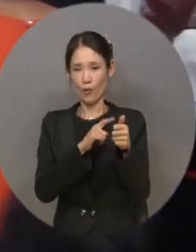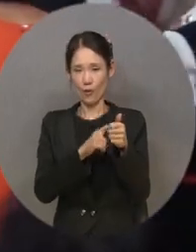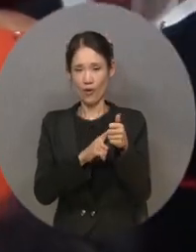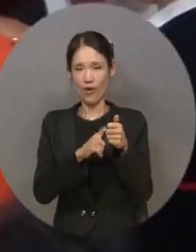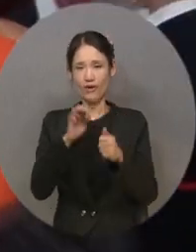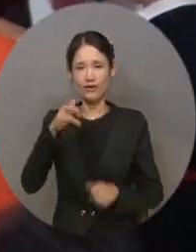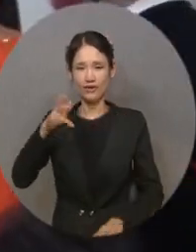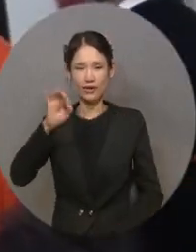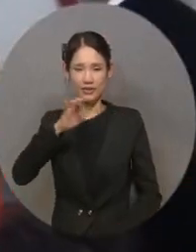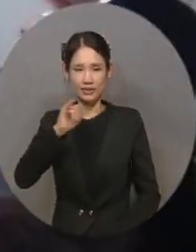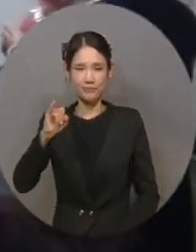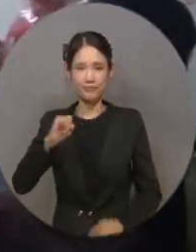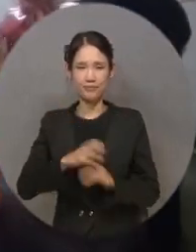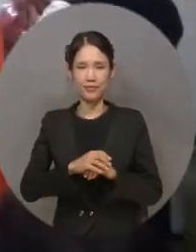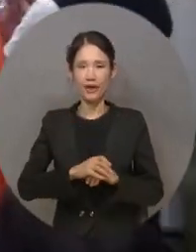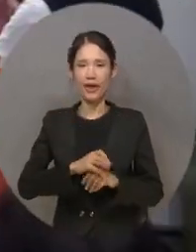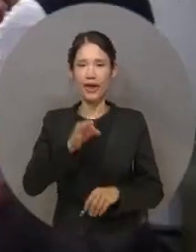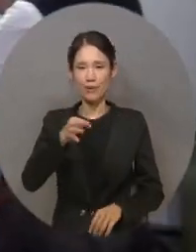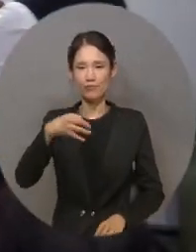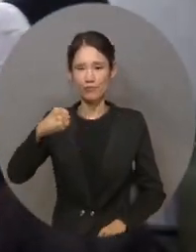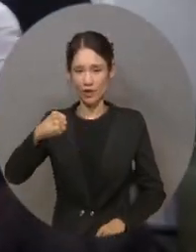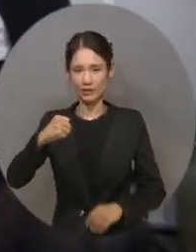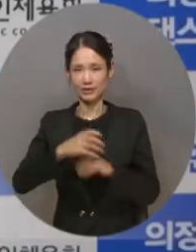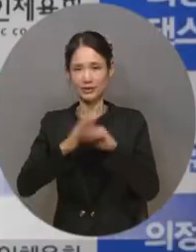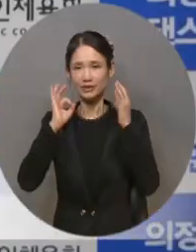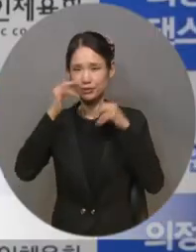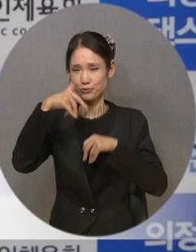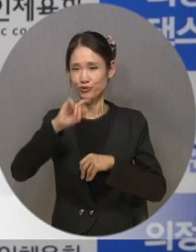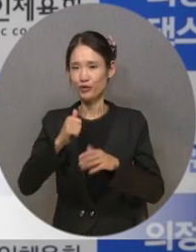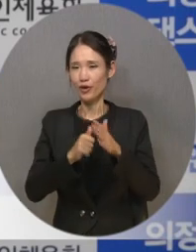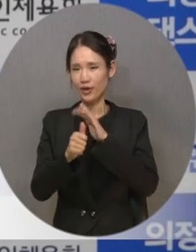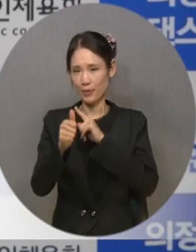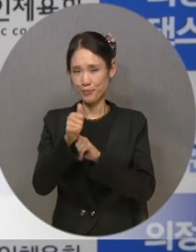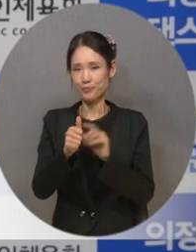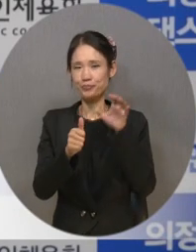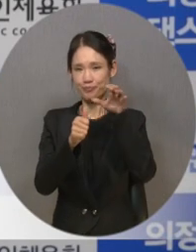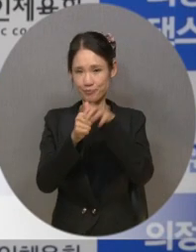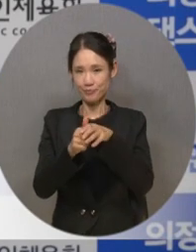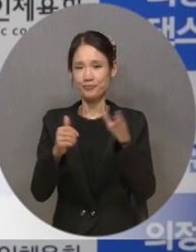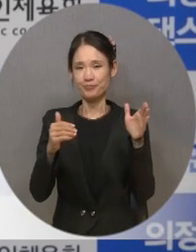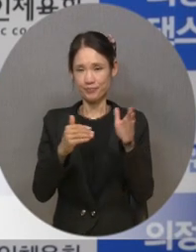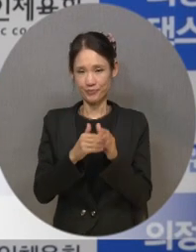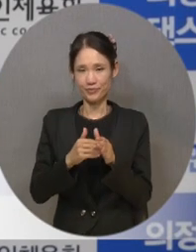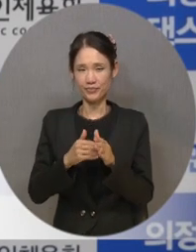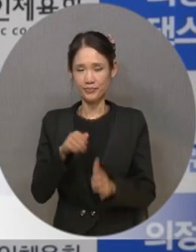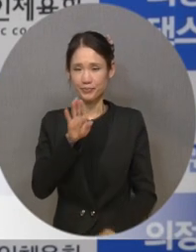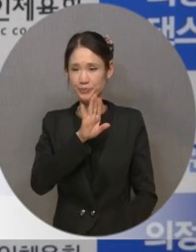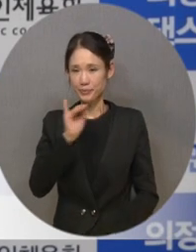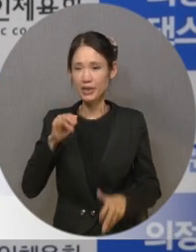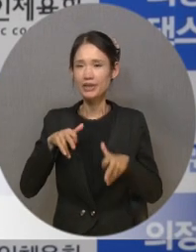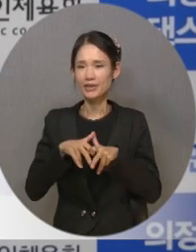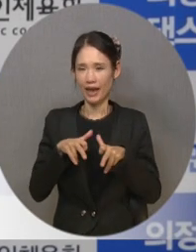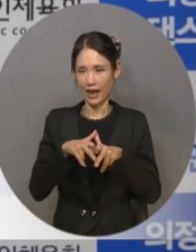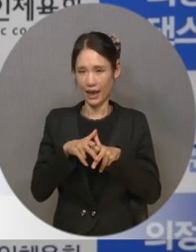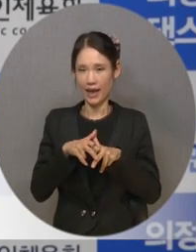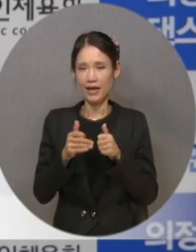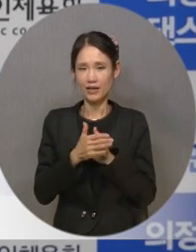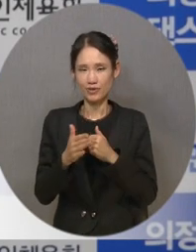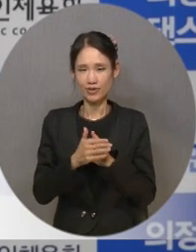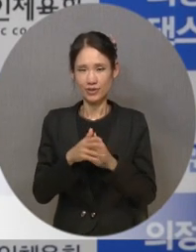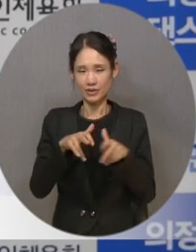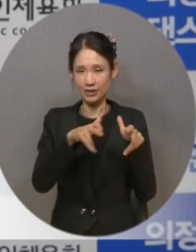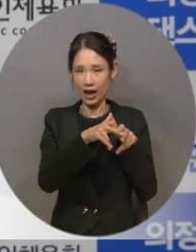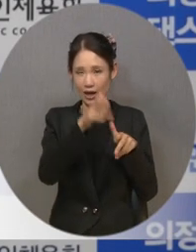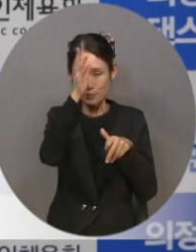개림 FS 김수현 대표가 취임했습니다네 비장애인으로서 장애인 배드민턴 가족